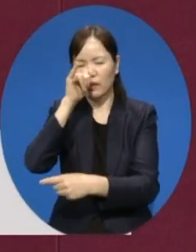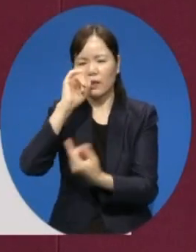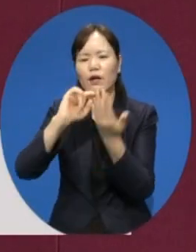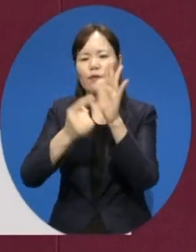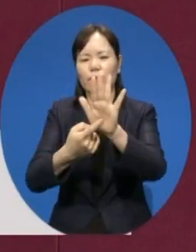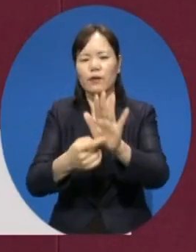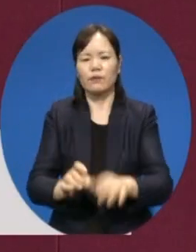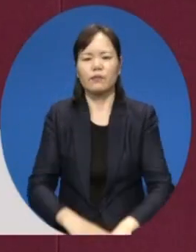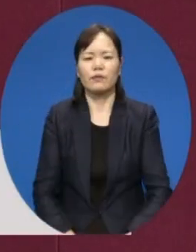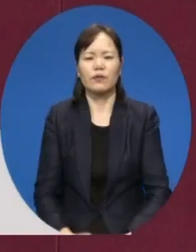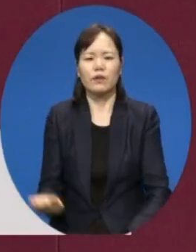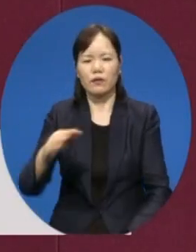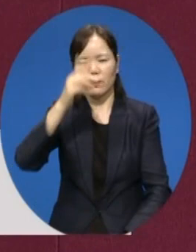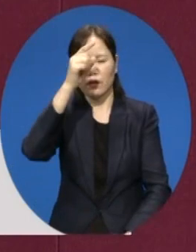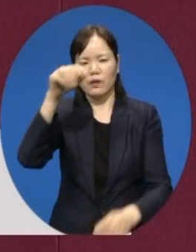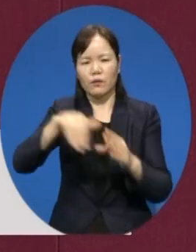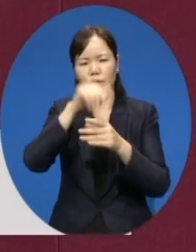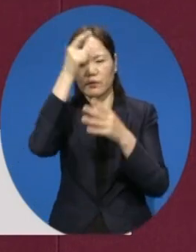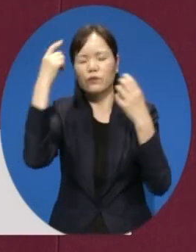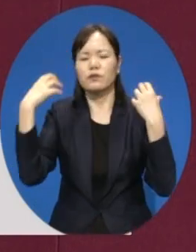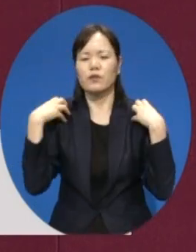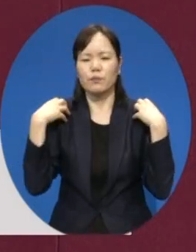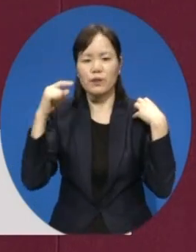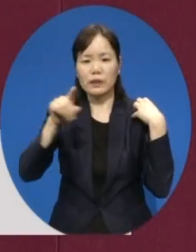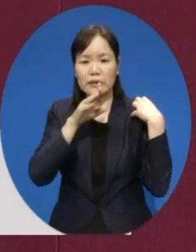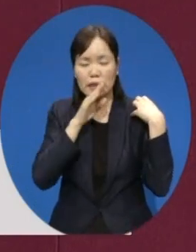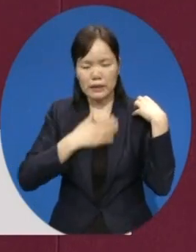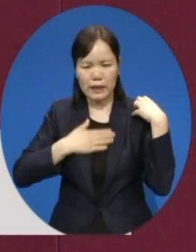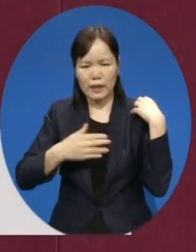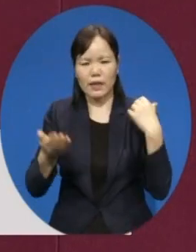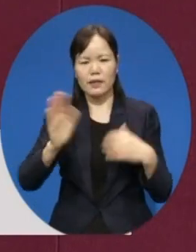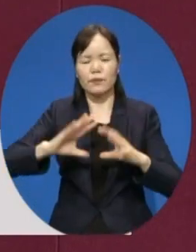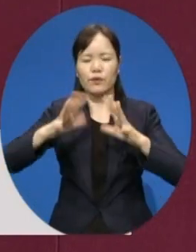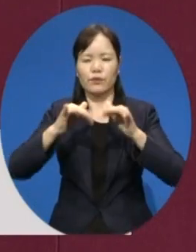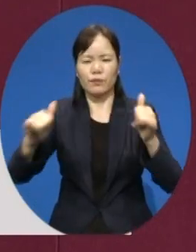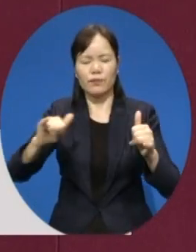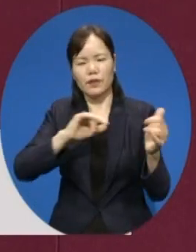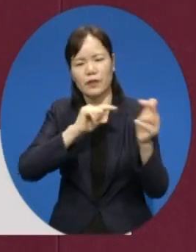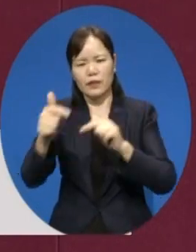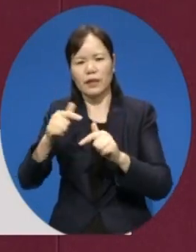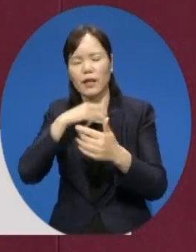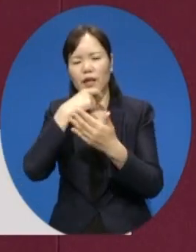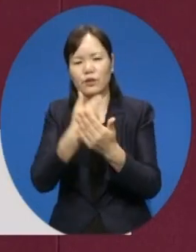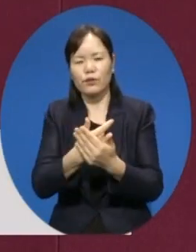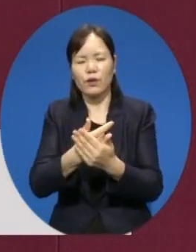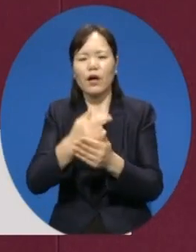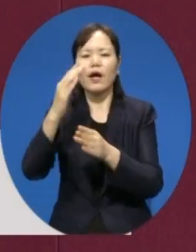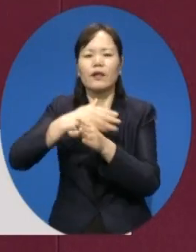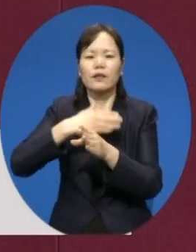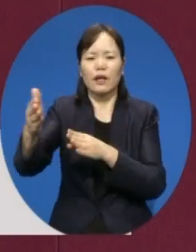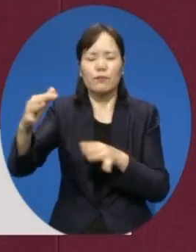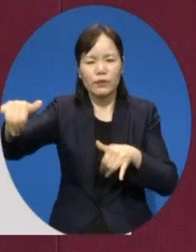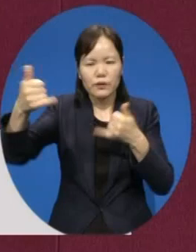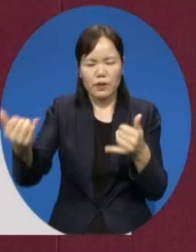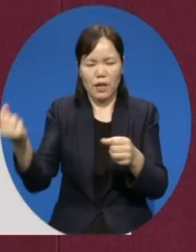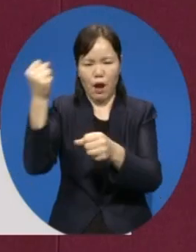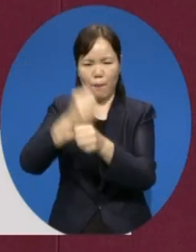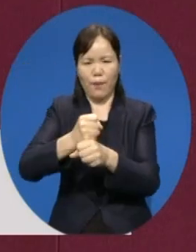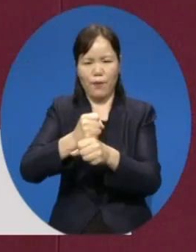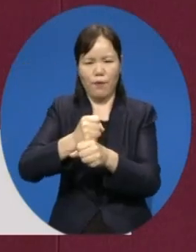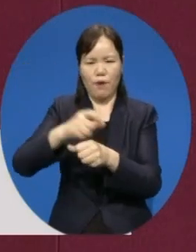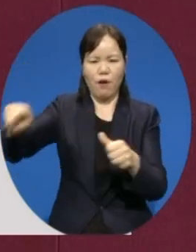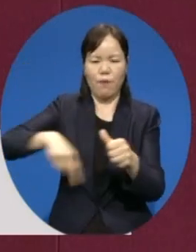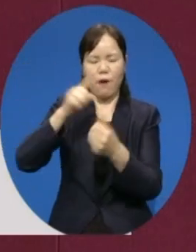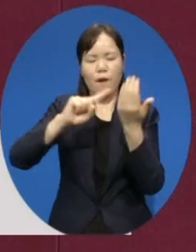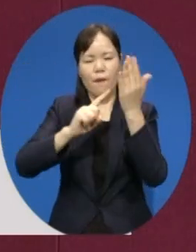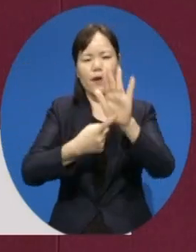그런데 문재인 정권 그 사실을 알면서도 국민들을 속이고 남북 통신선 복원됐다고 호들갑